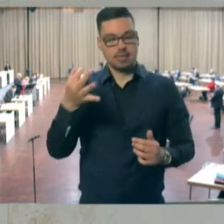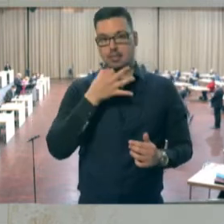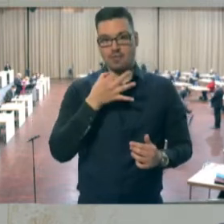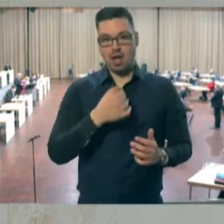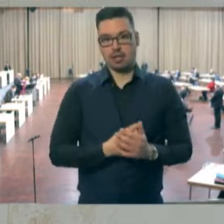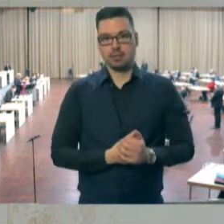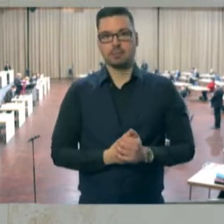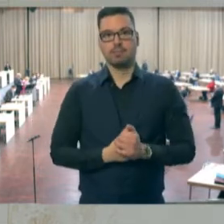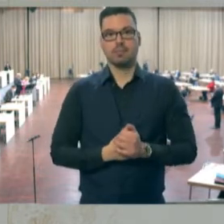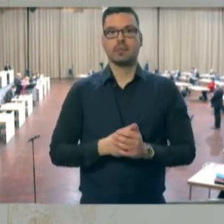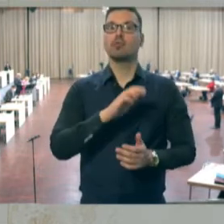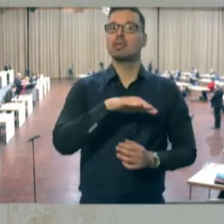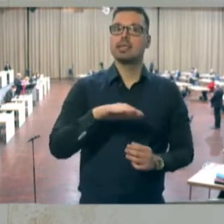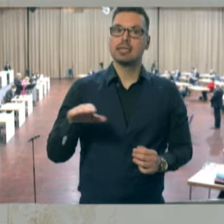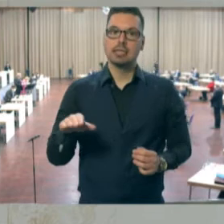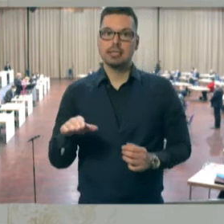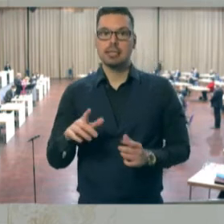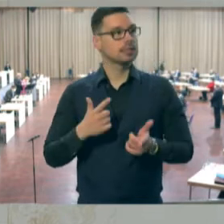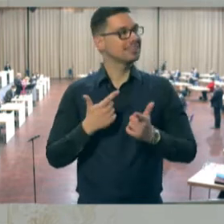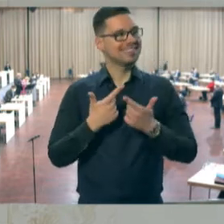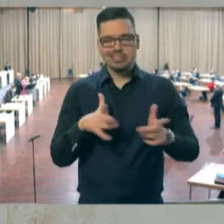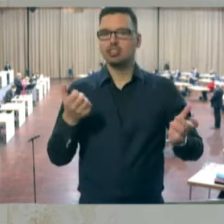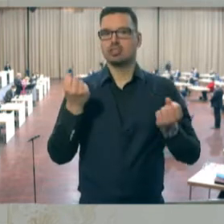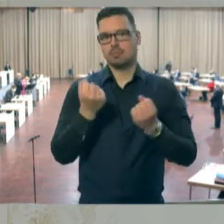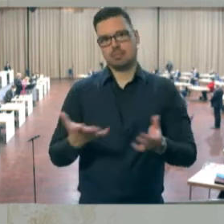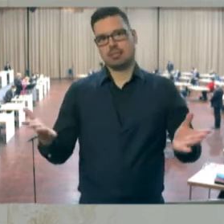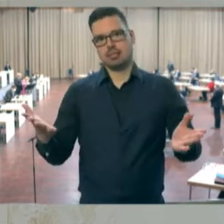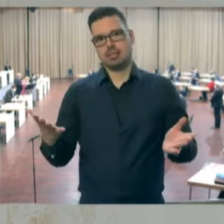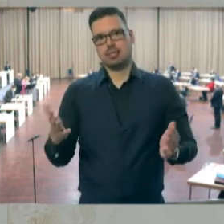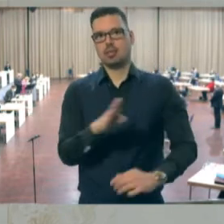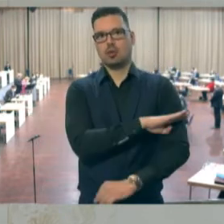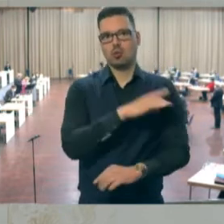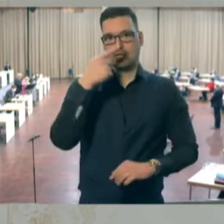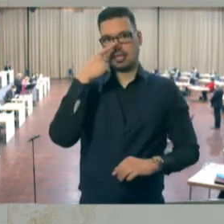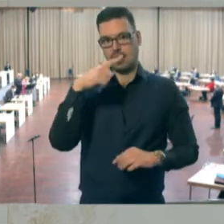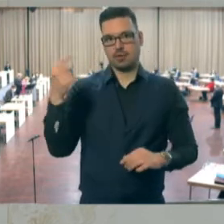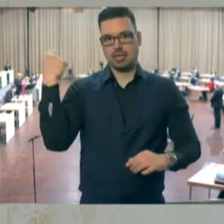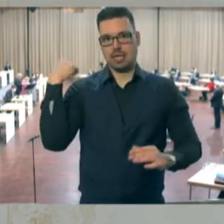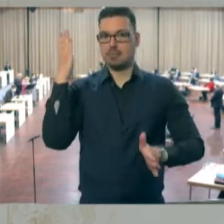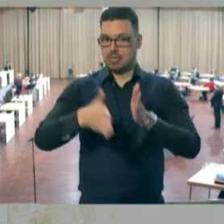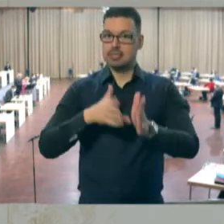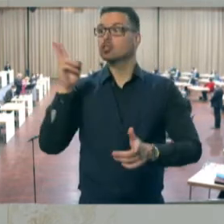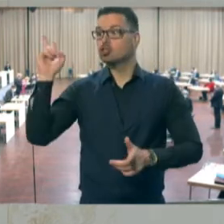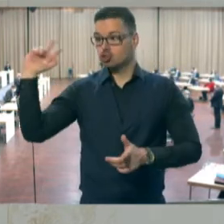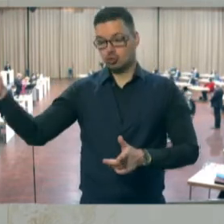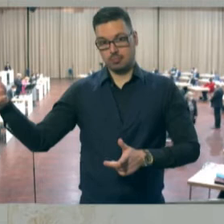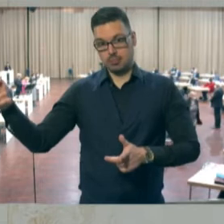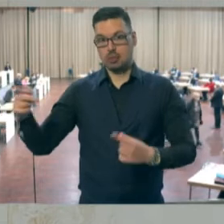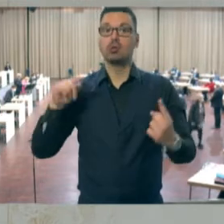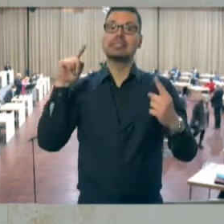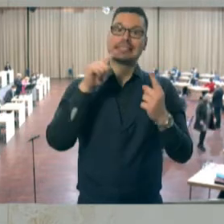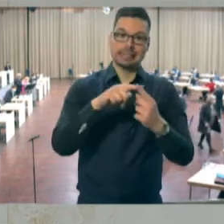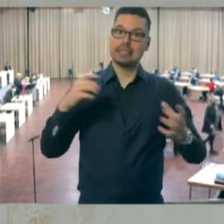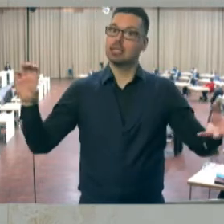zu sorgen, dass Kindern nichts passiert, hat Kollege Lafontaine vorhin richtig gesagt. Und dieses Ziel eint uns